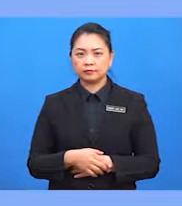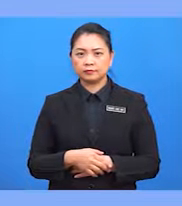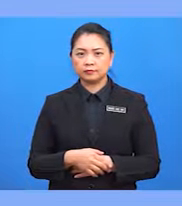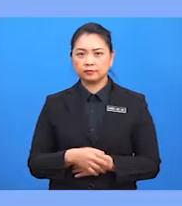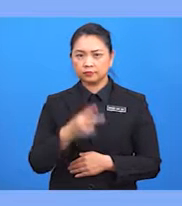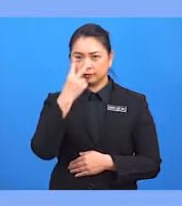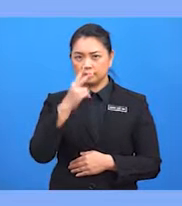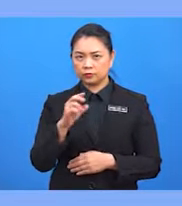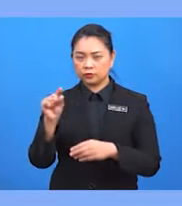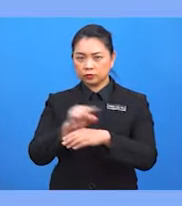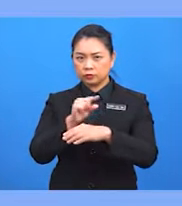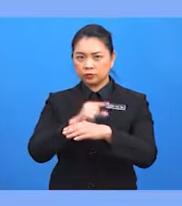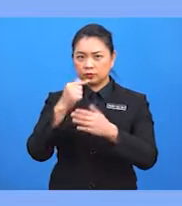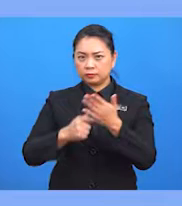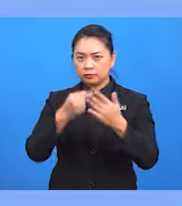putih.